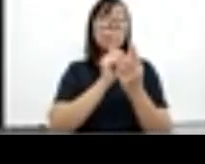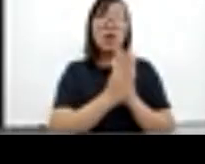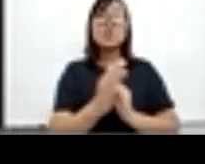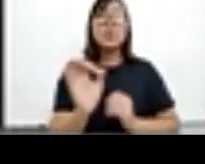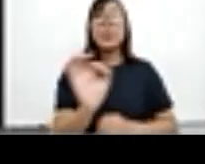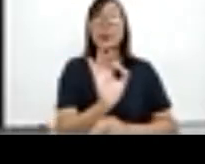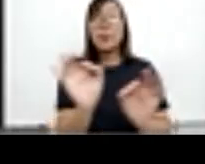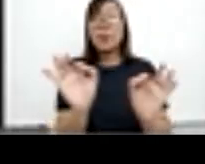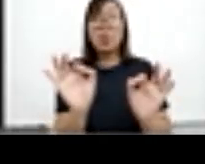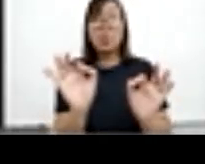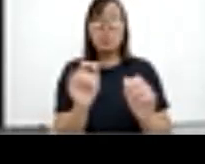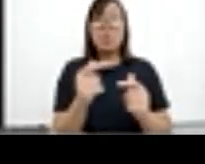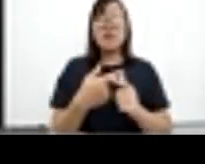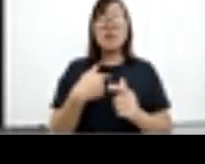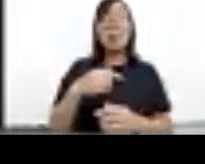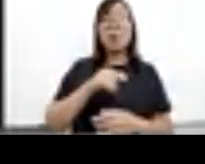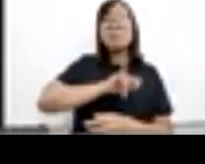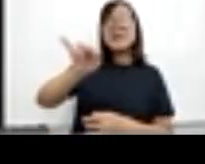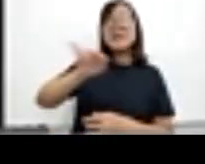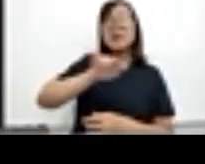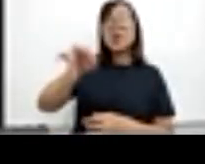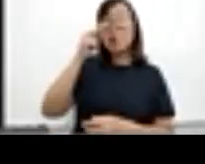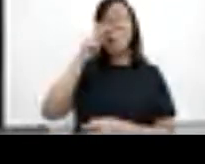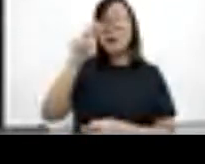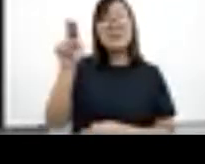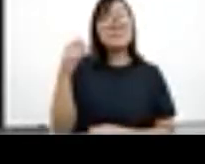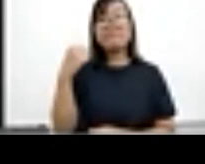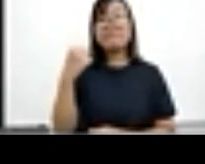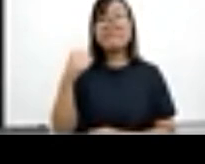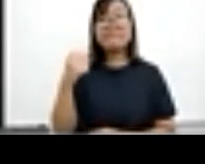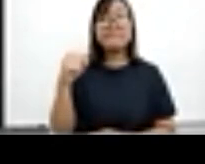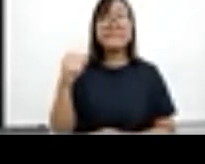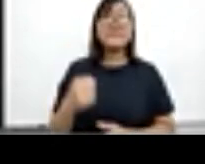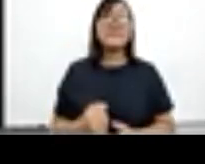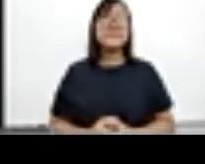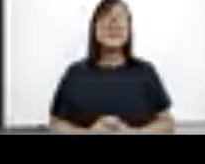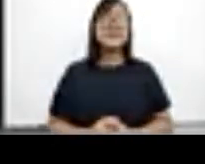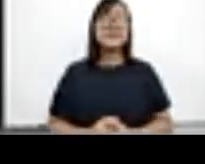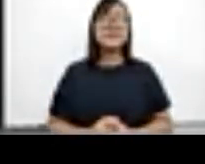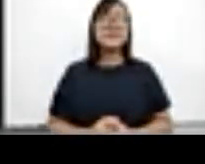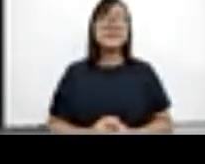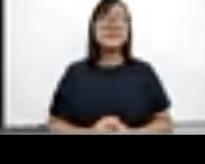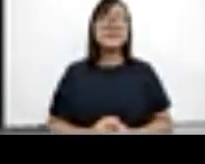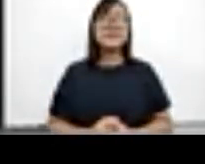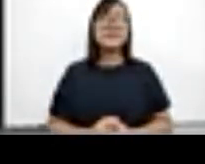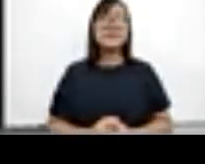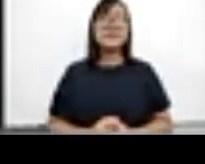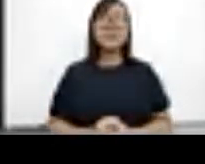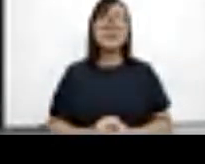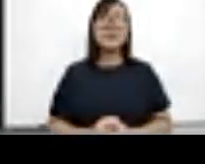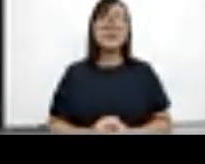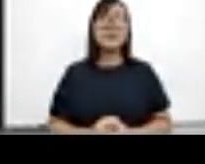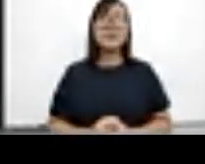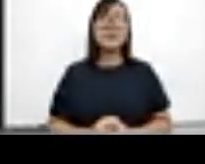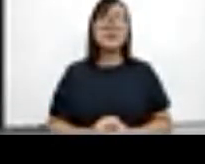into action Seaworld juga Cooperation and working nismo